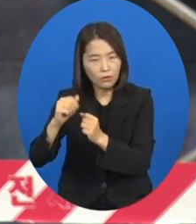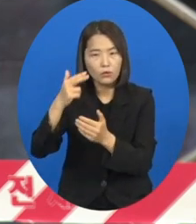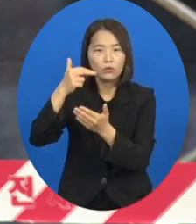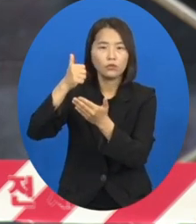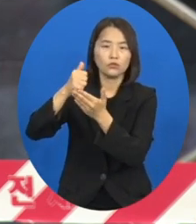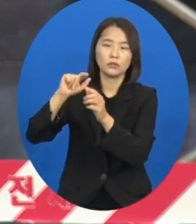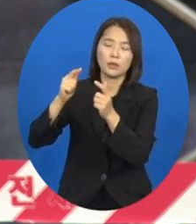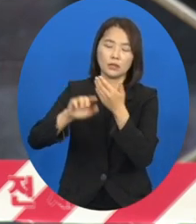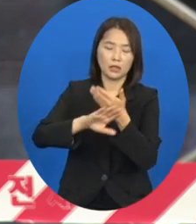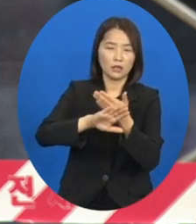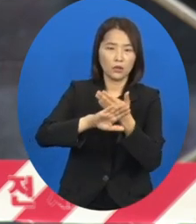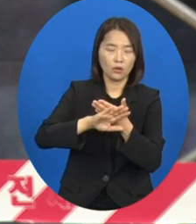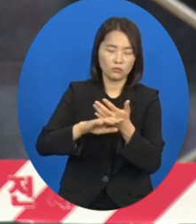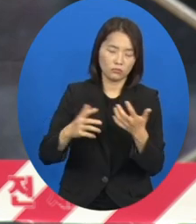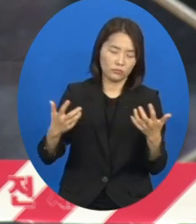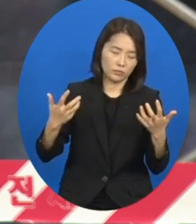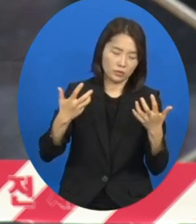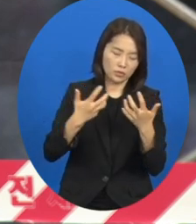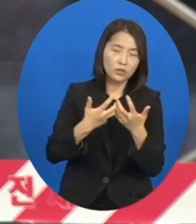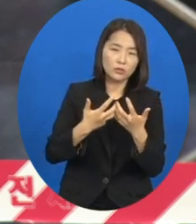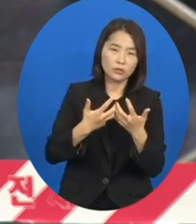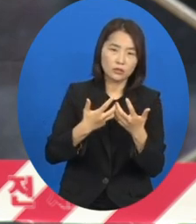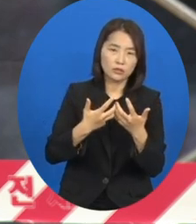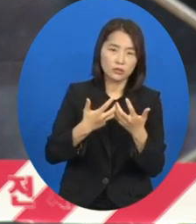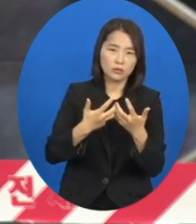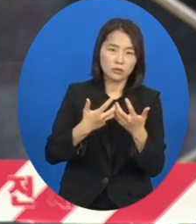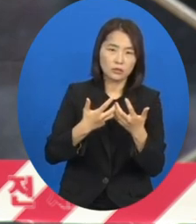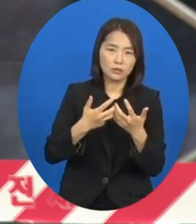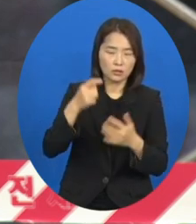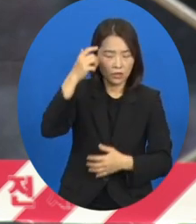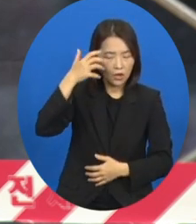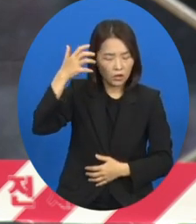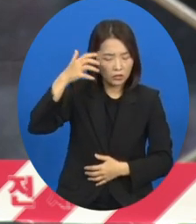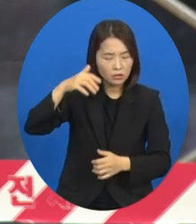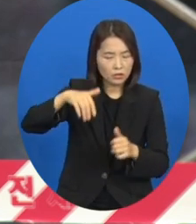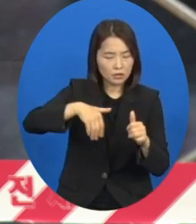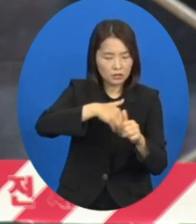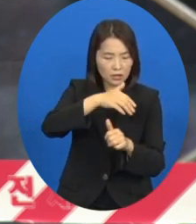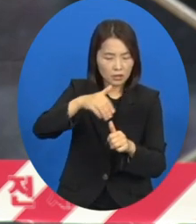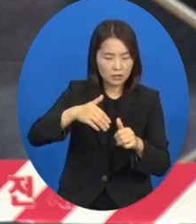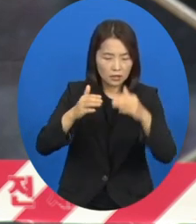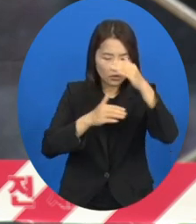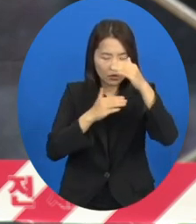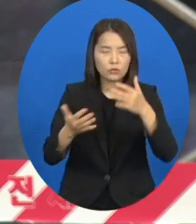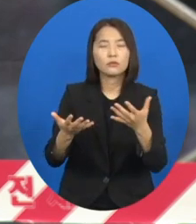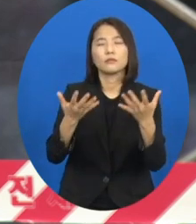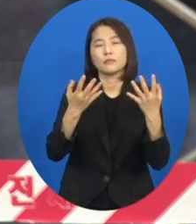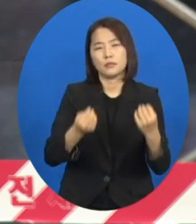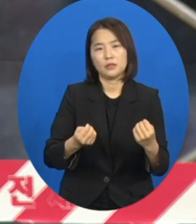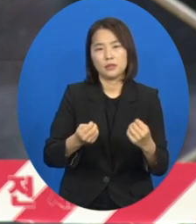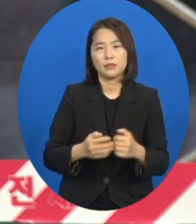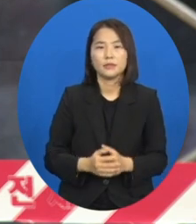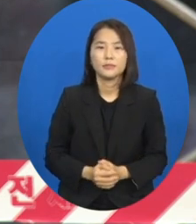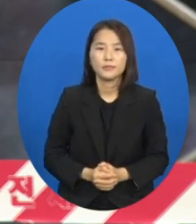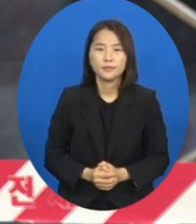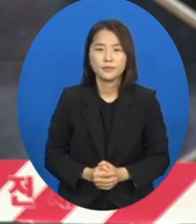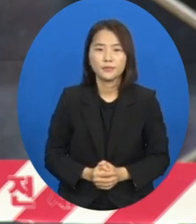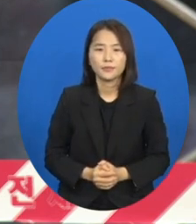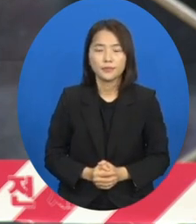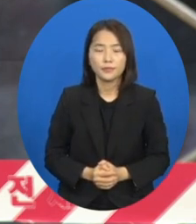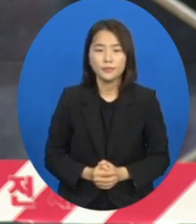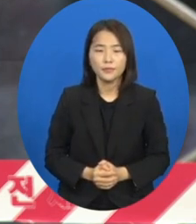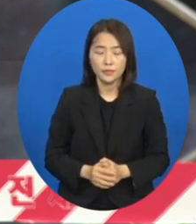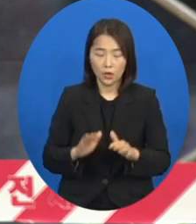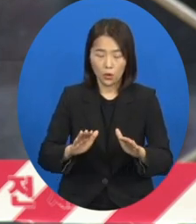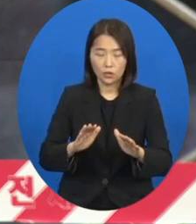다른 것들로 채워지고 있는 그런 영적인 상태에 놓여있는 성도들이 많은 것을 보게 됩니다. 그래서